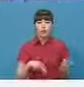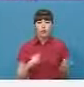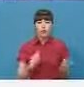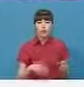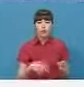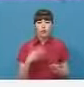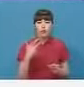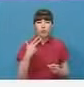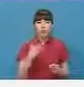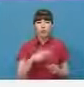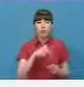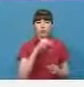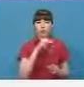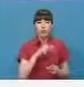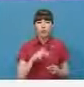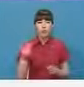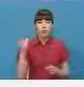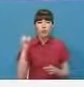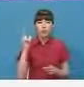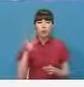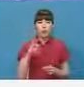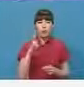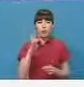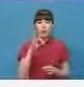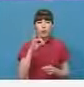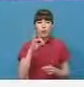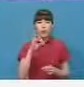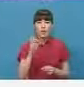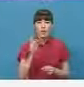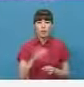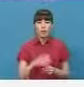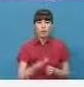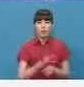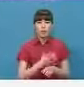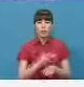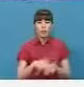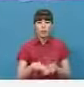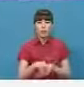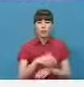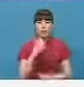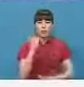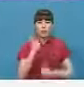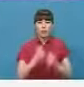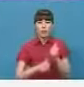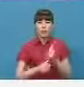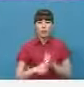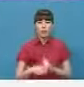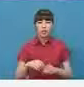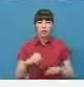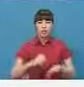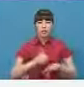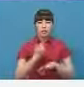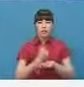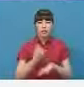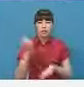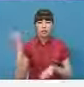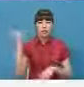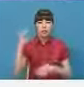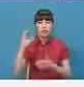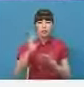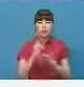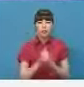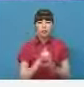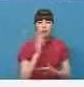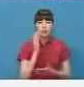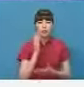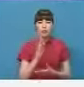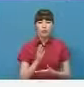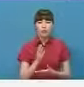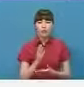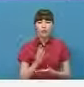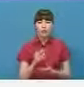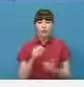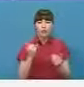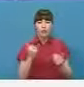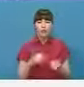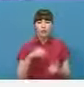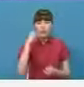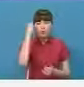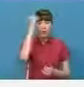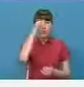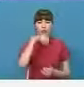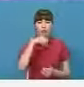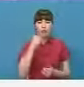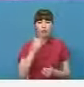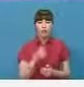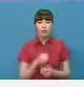жыл бұрын Бурабайда международный конкурста гран-при ұтып келген. Осы енді биылғы жылы